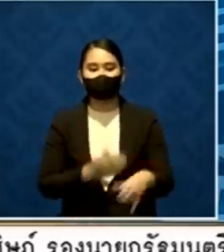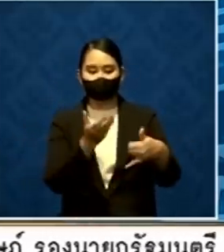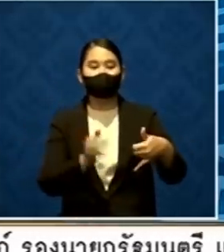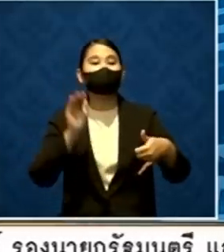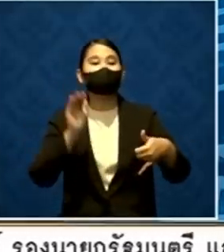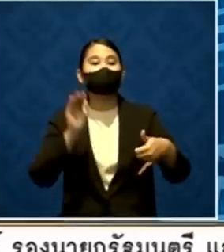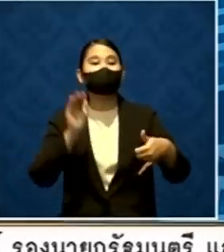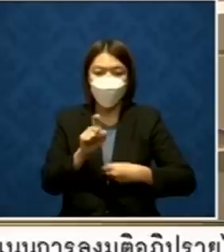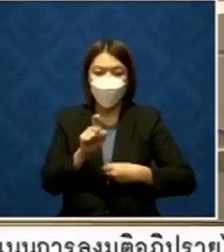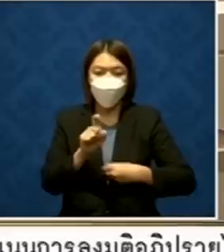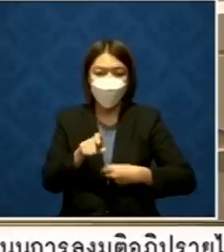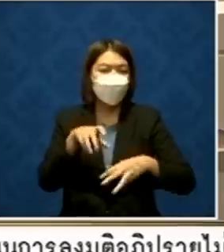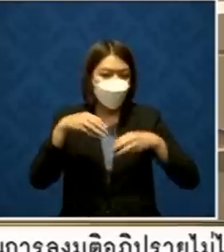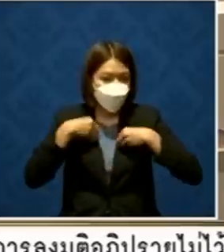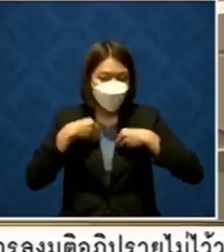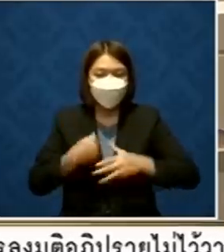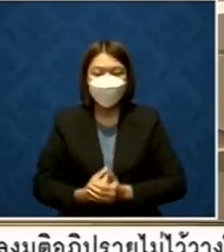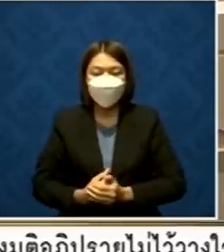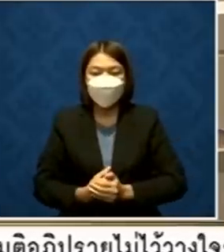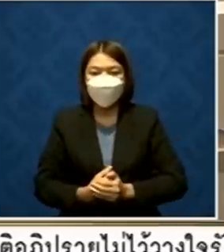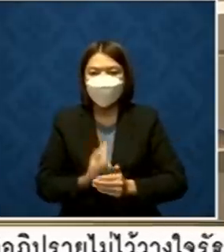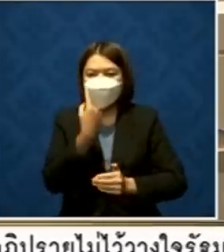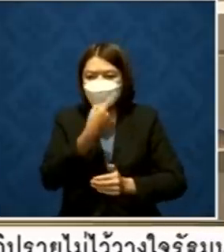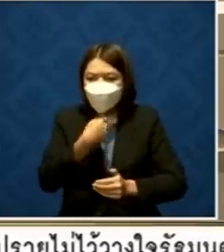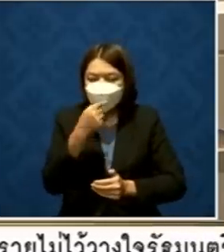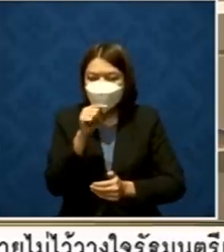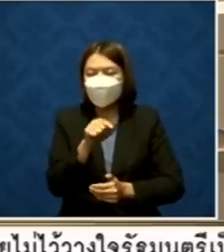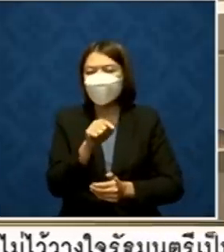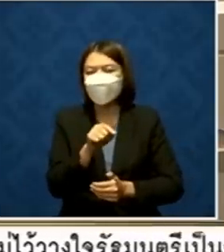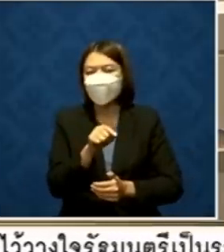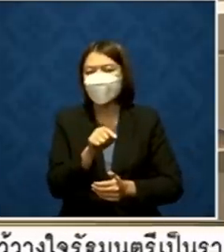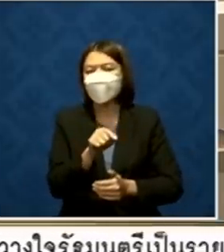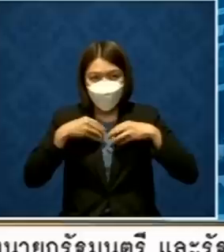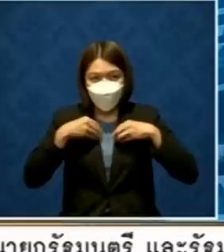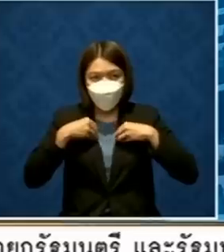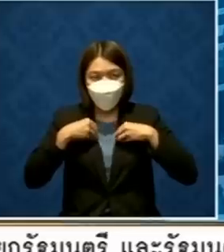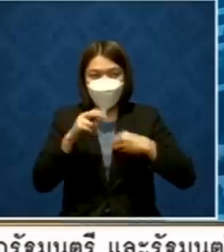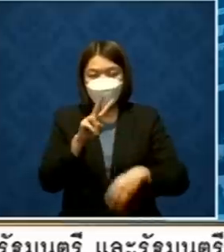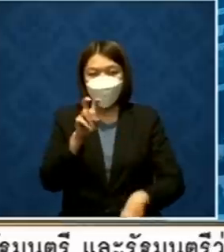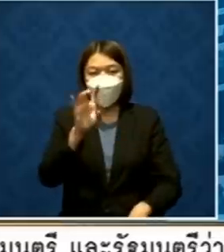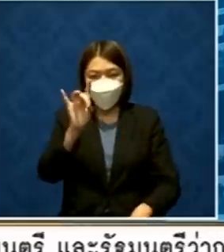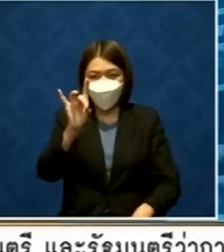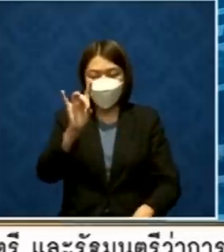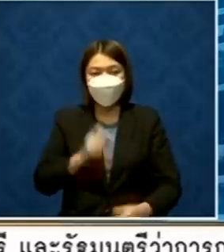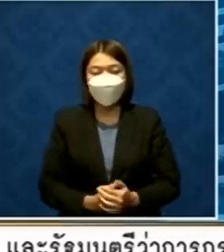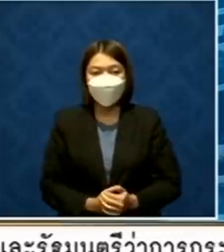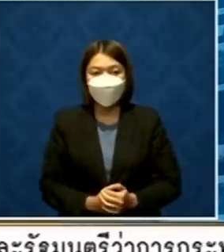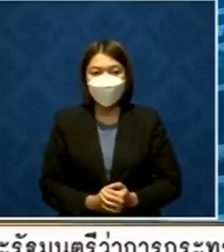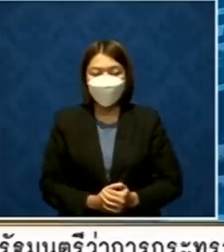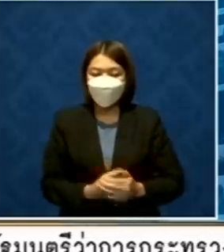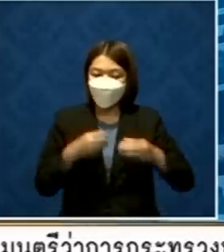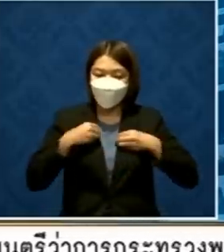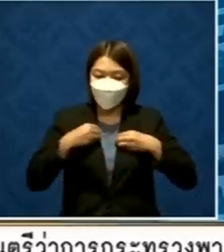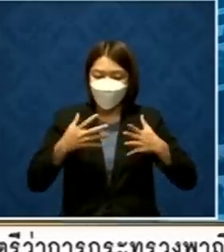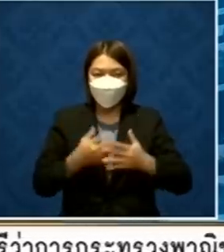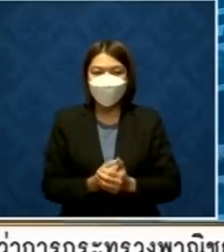ย่างนี้จะมีปัญหาในพรรคพลังประชารัฐมั้ยเนี่ยให้เป็นเหตุบังเอิญเหลือเกินวันนี้หัวหน้าพรรคพลังประชารัฐพลเอกประวิตรวงษ์สุวรรณรองน